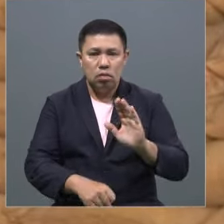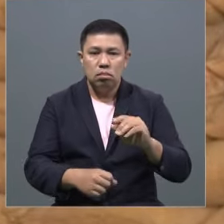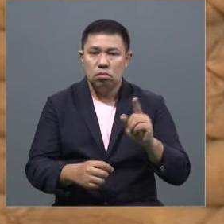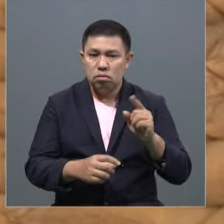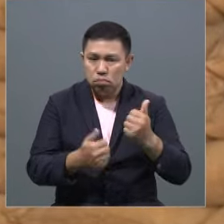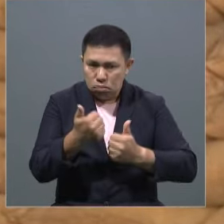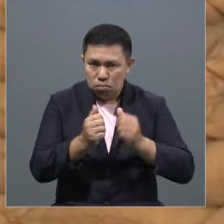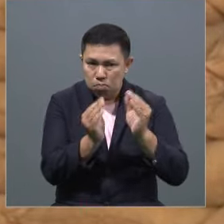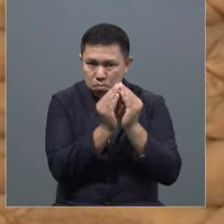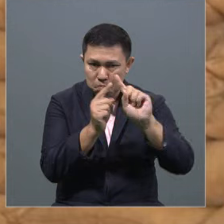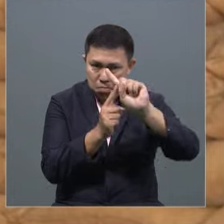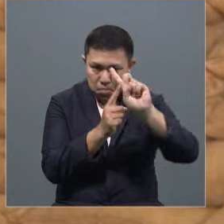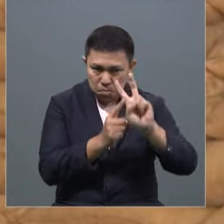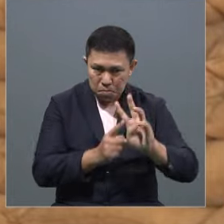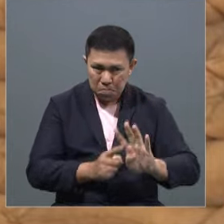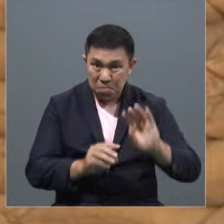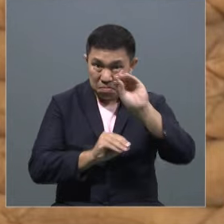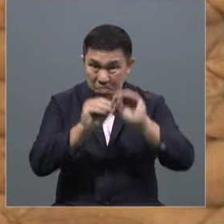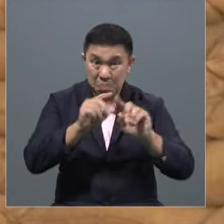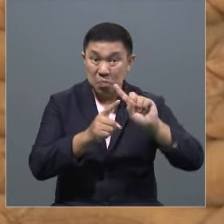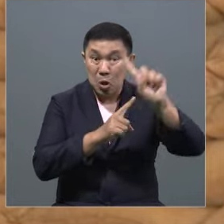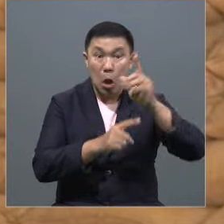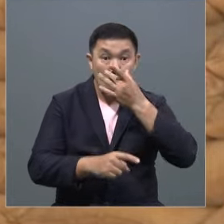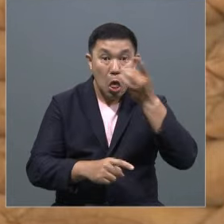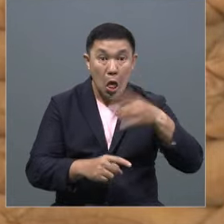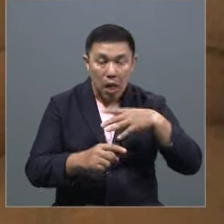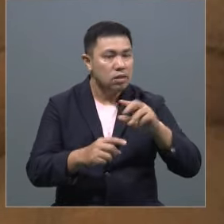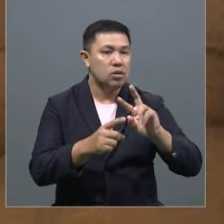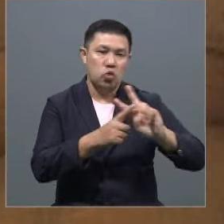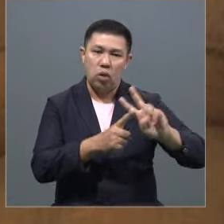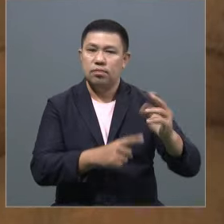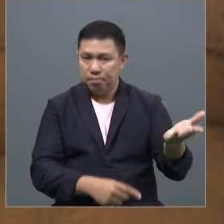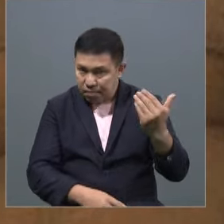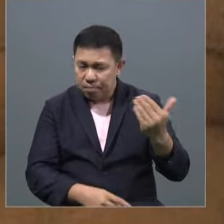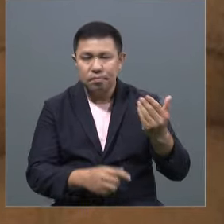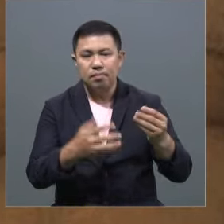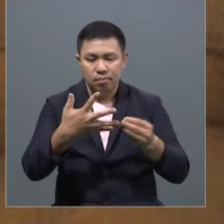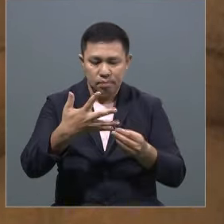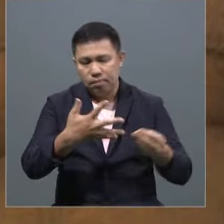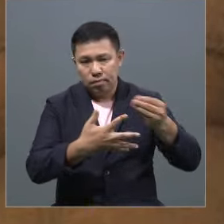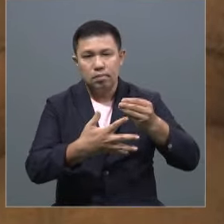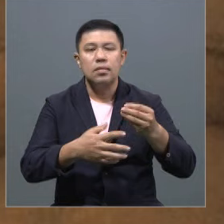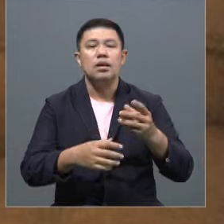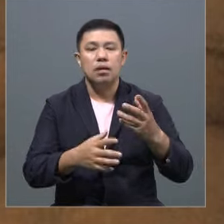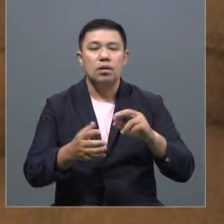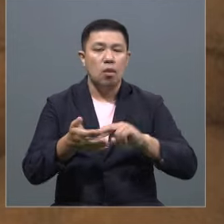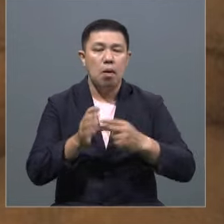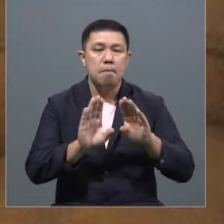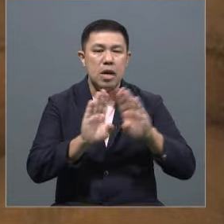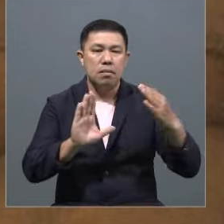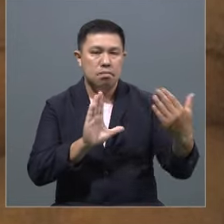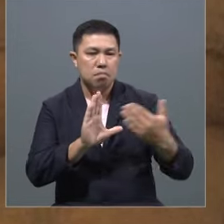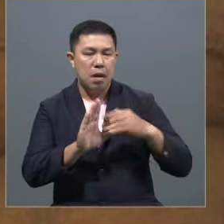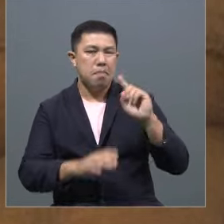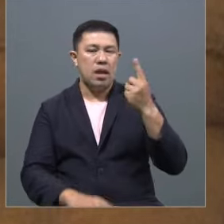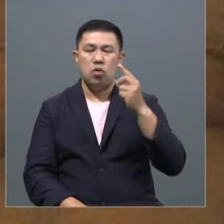โดยจัดอันดับ 1 2 3 4 5ไว้สมมุติอันดับ 1ทิ้งงานปุ๊บเรียกอันดับถัดไปอันดับ 2ขึ้นมาเลยนะครับไม่ต้องมีการมาเปิดประมเปิดประมูลใหม่